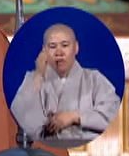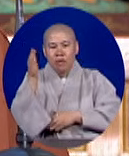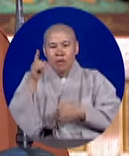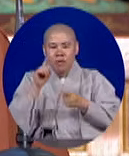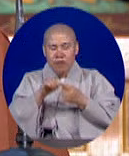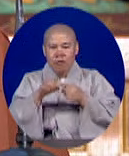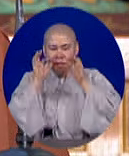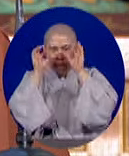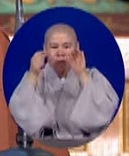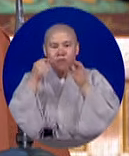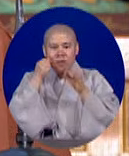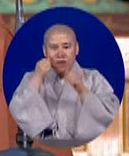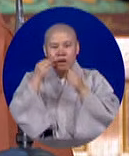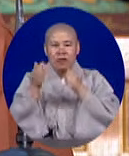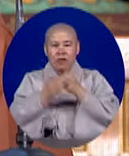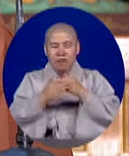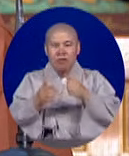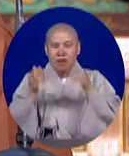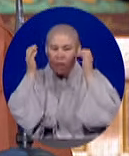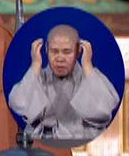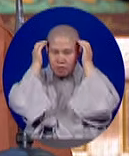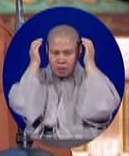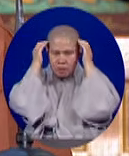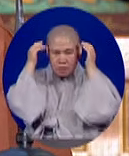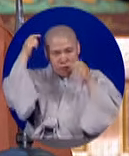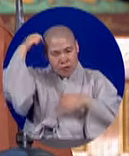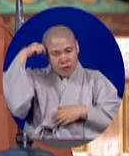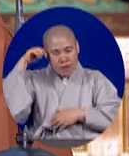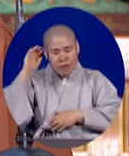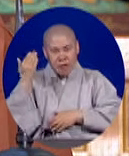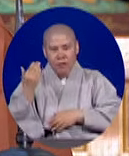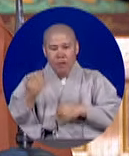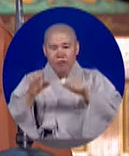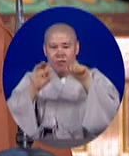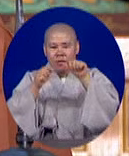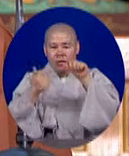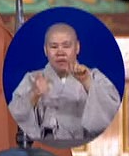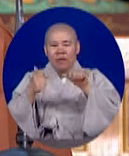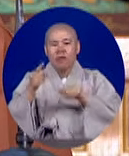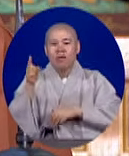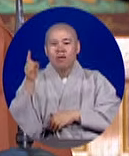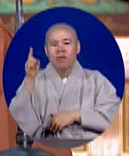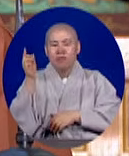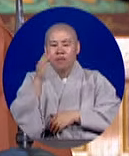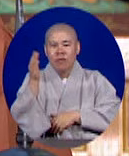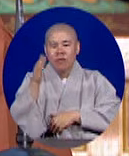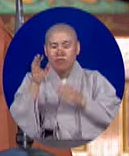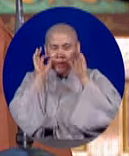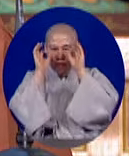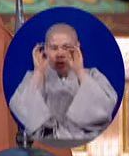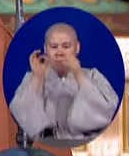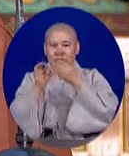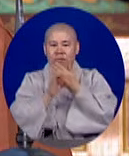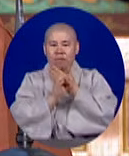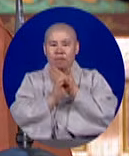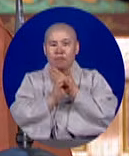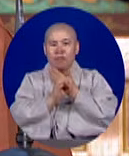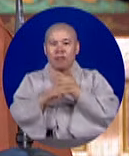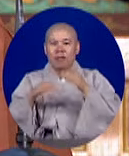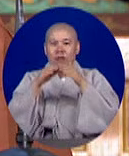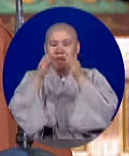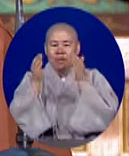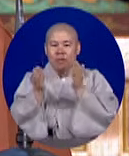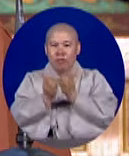못하는 까닭에 고통이 온다 이 말이죠. 그래서 오온이 공함을 보면